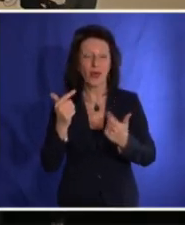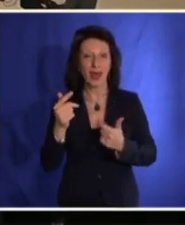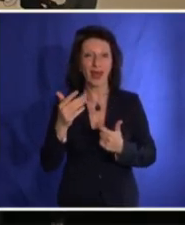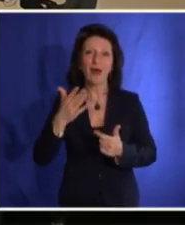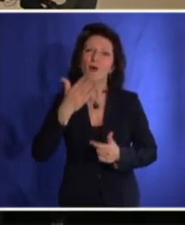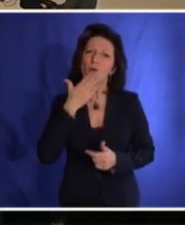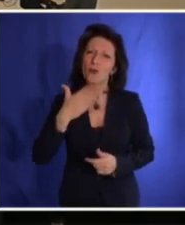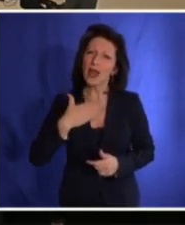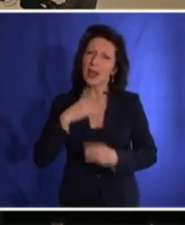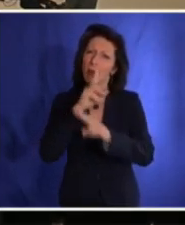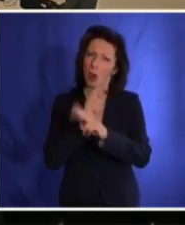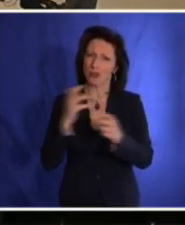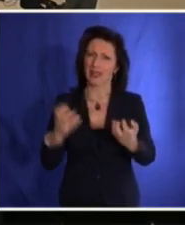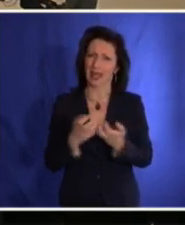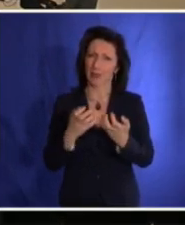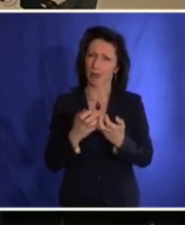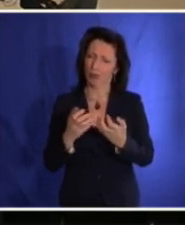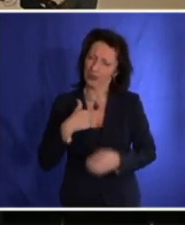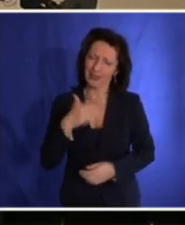lieber.